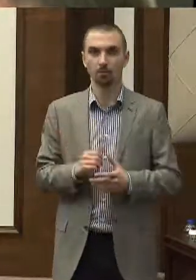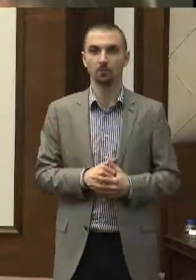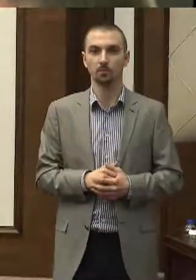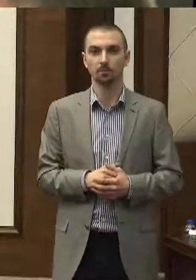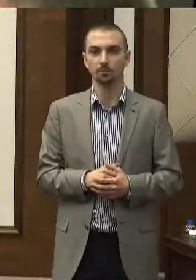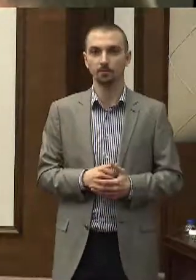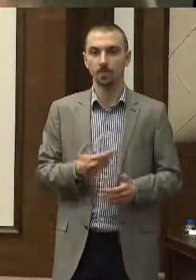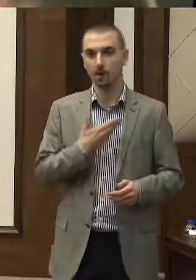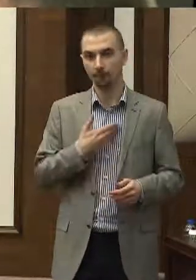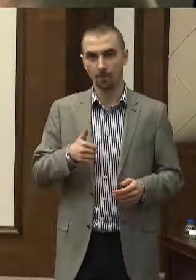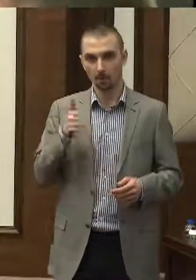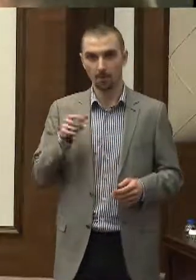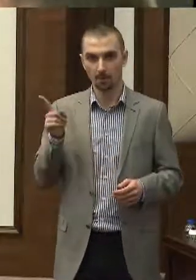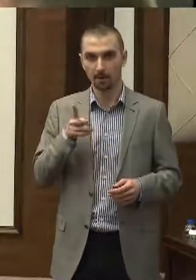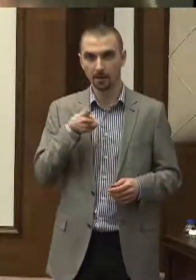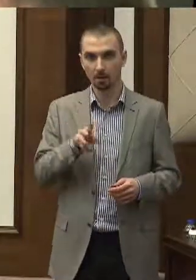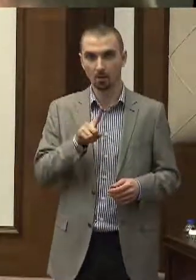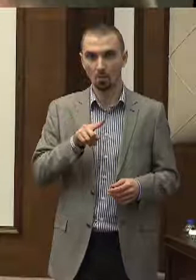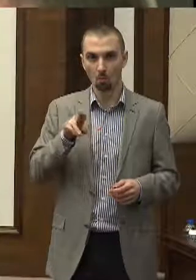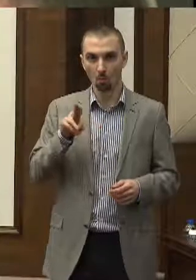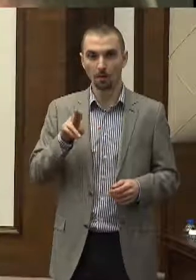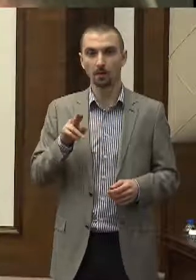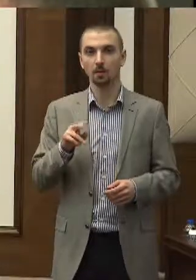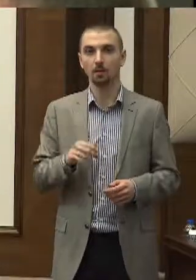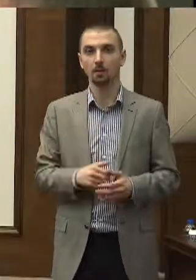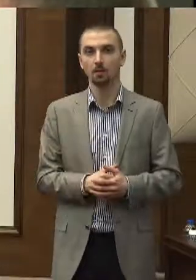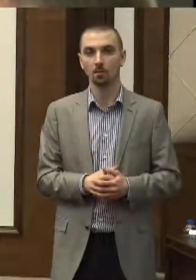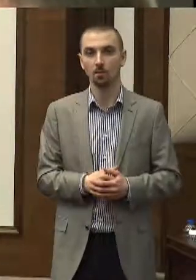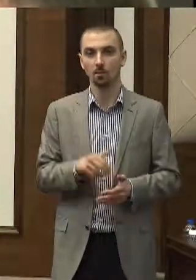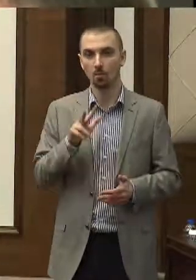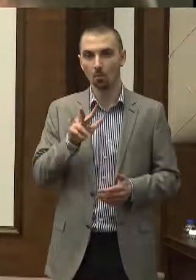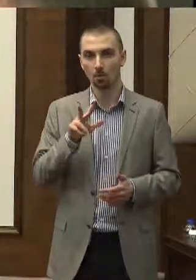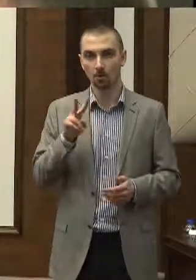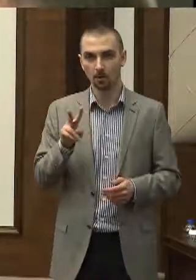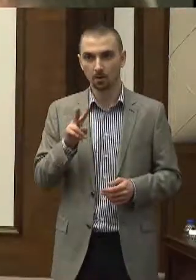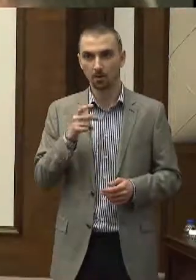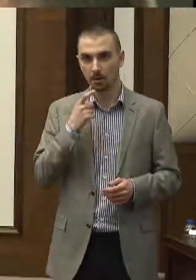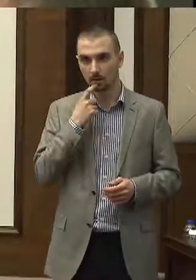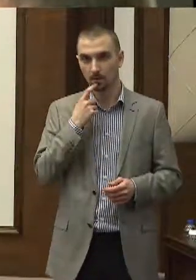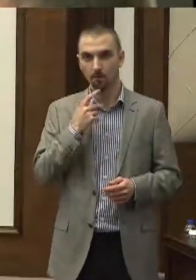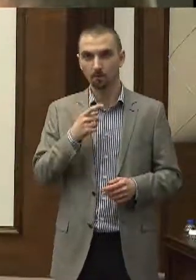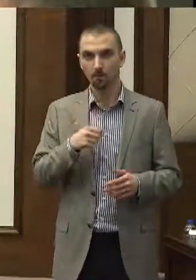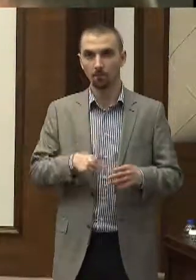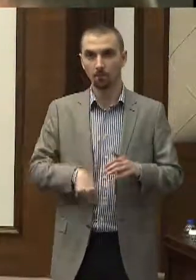de sevgili başkanımın 2017'de Hürriyet'te bir 32 yılda futbola